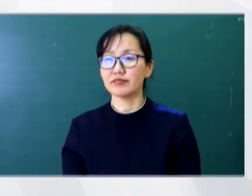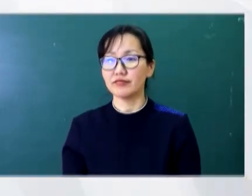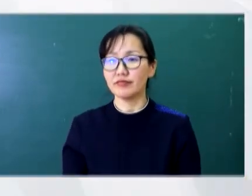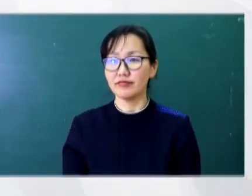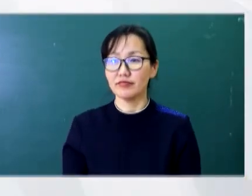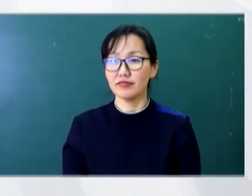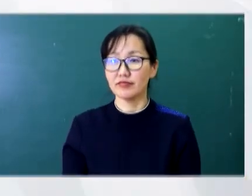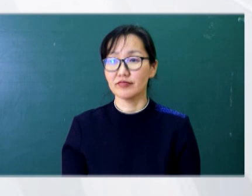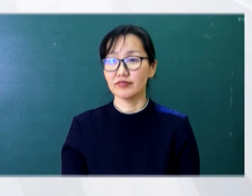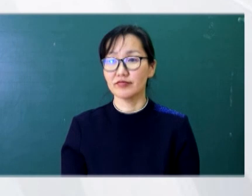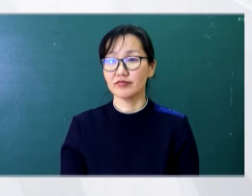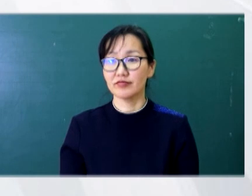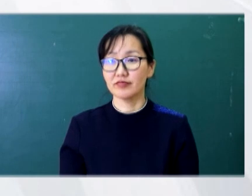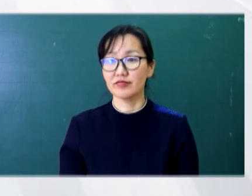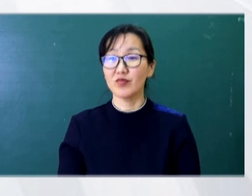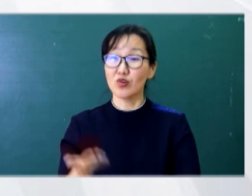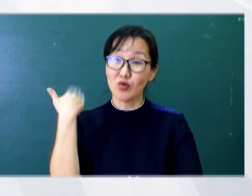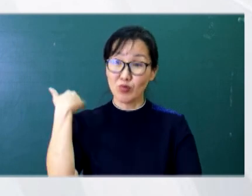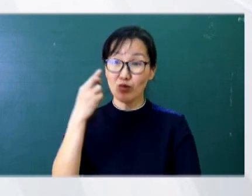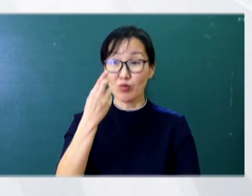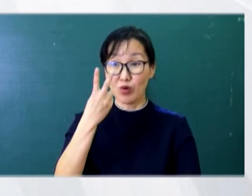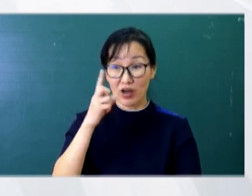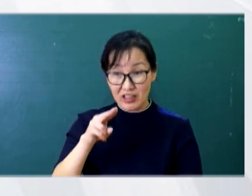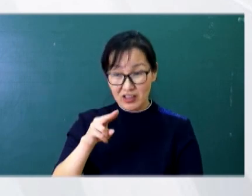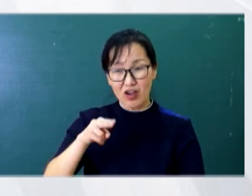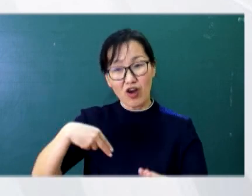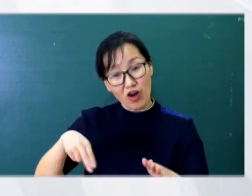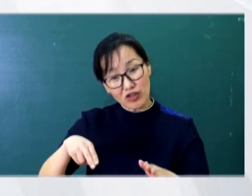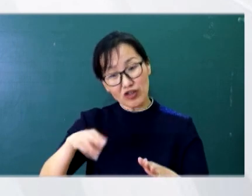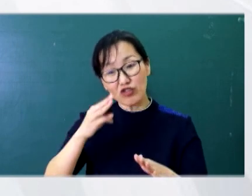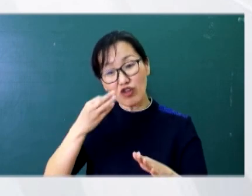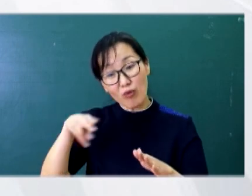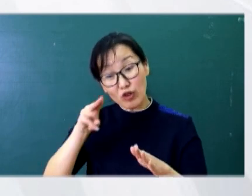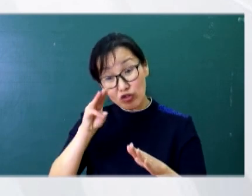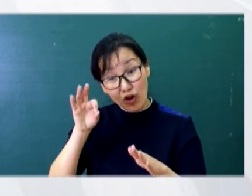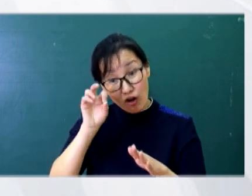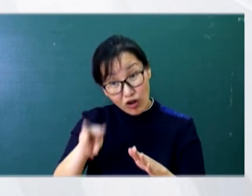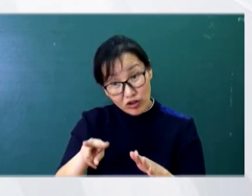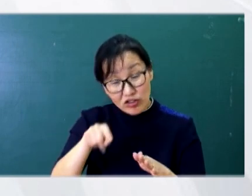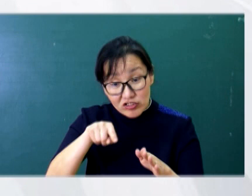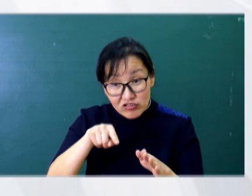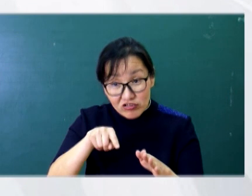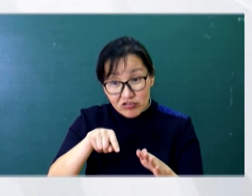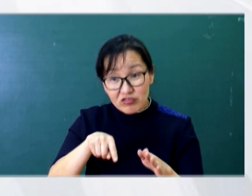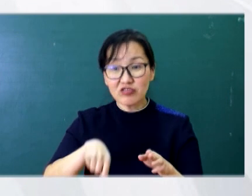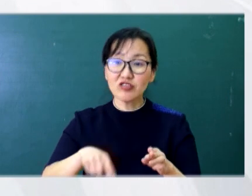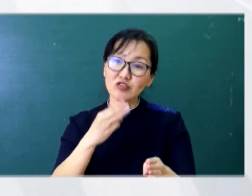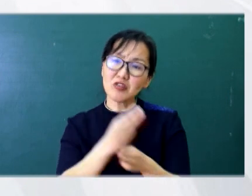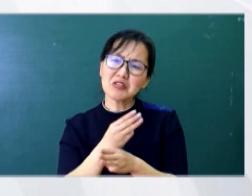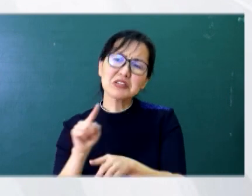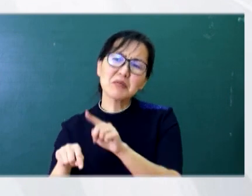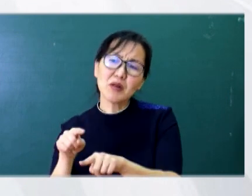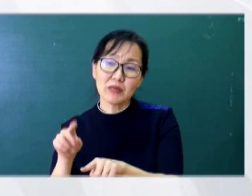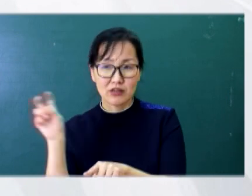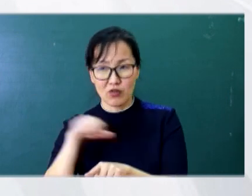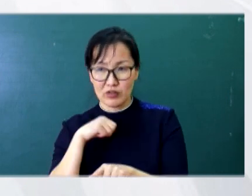түрүүн бүхэл тоо тоомлсон шигэ тухайн тоомлох гэж байгаа орныхоо арын цифрийг бас ажиглалт тоомлдог. За